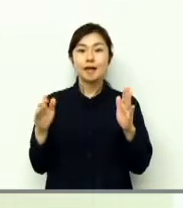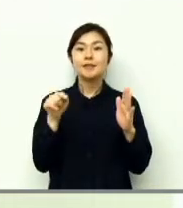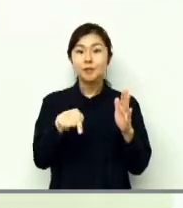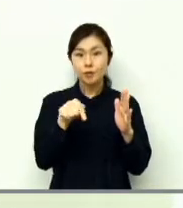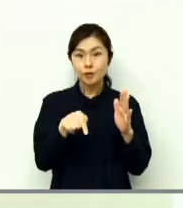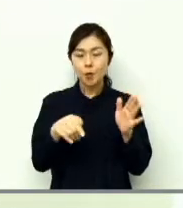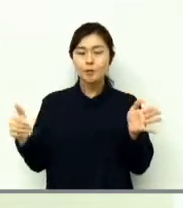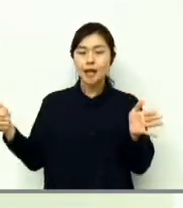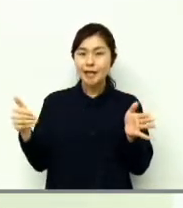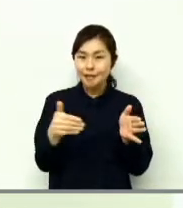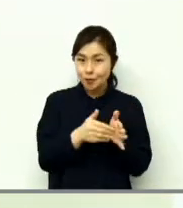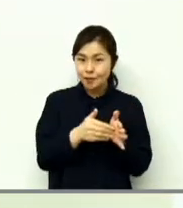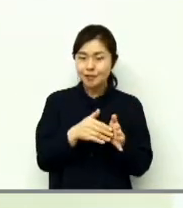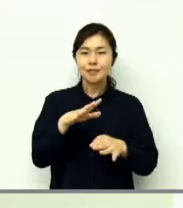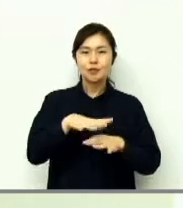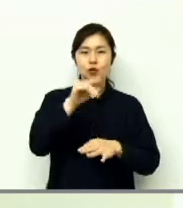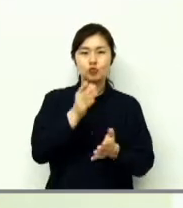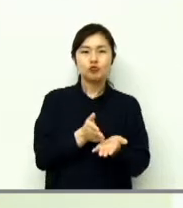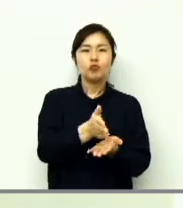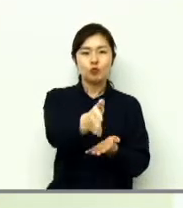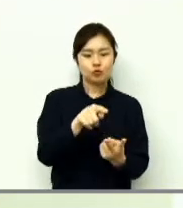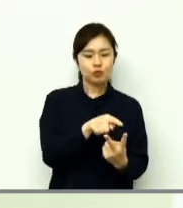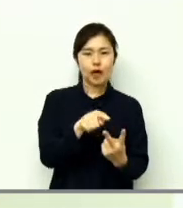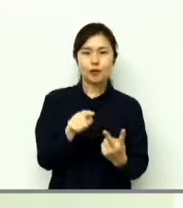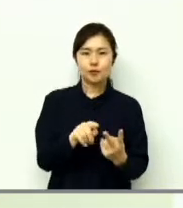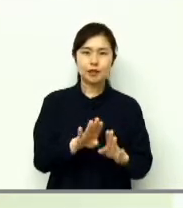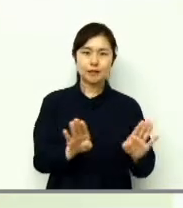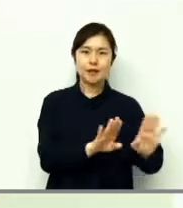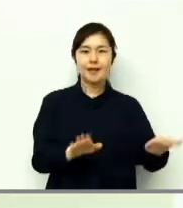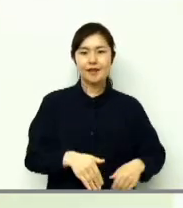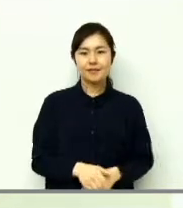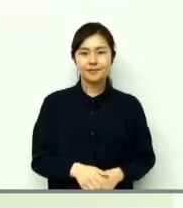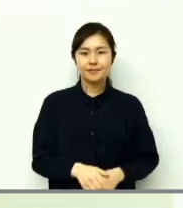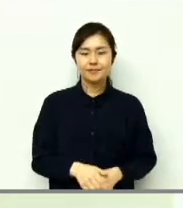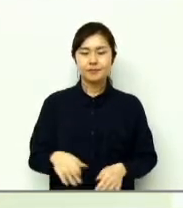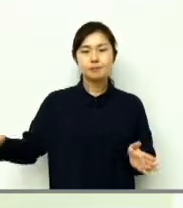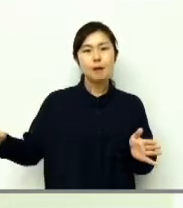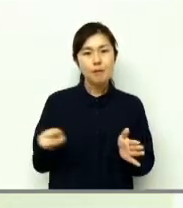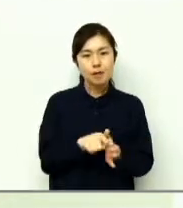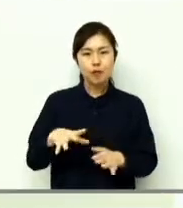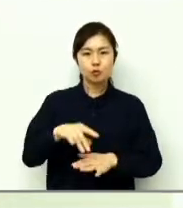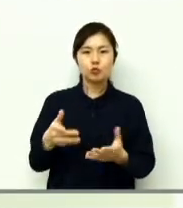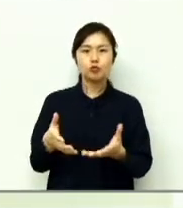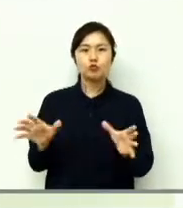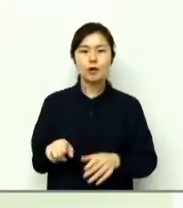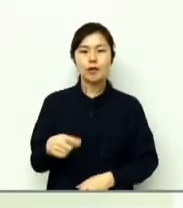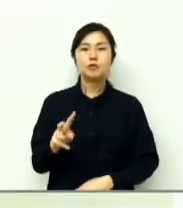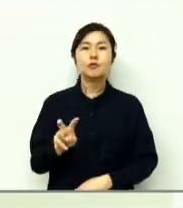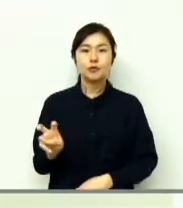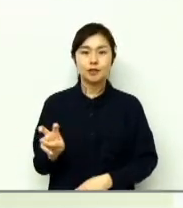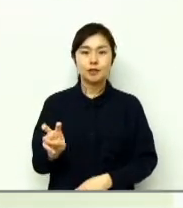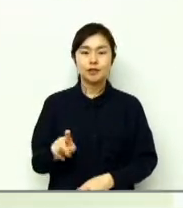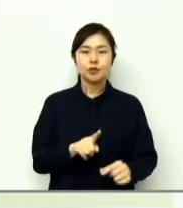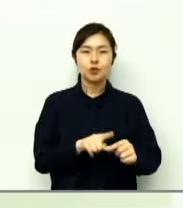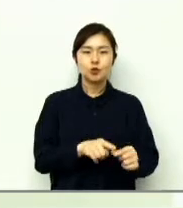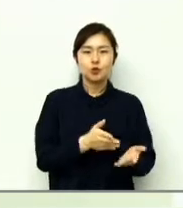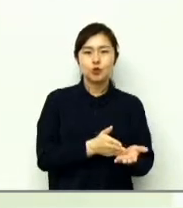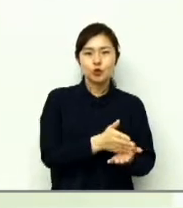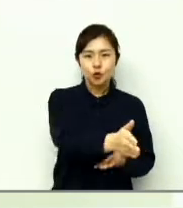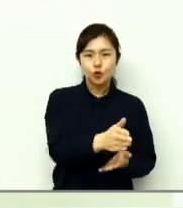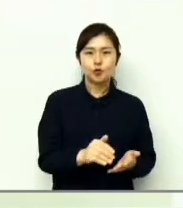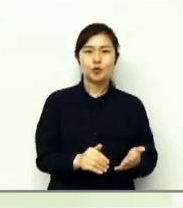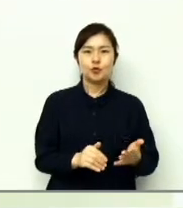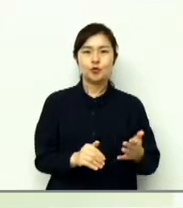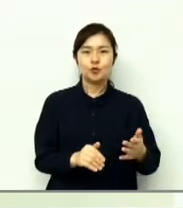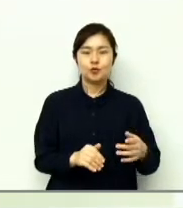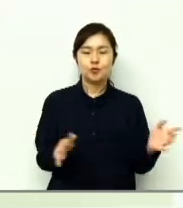コース2クラスが先週から始まりました。これで初級コース120人、中級コース20人の全7クラス合